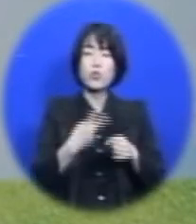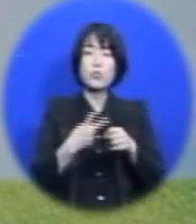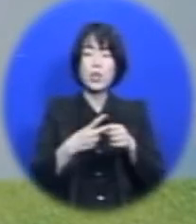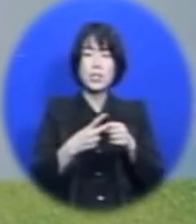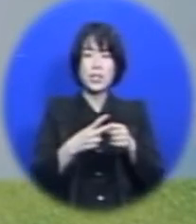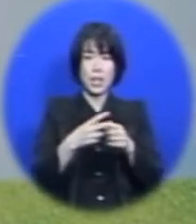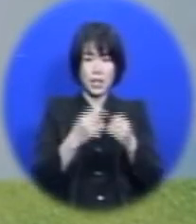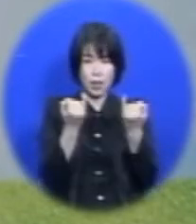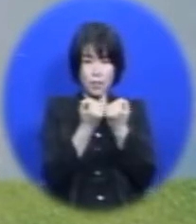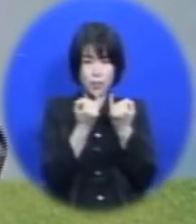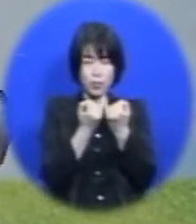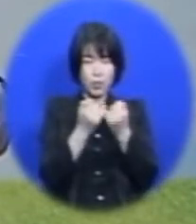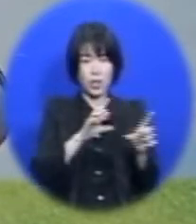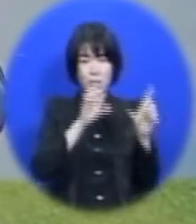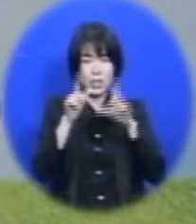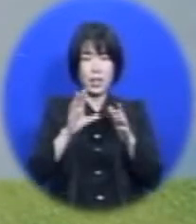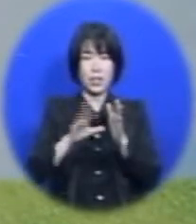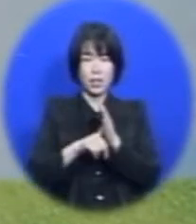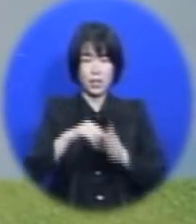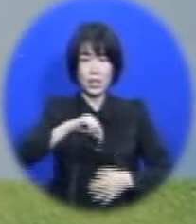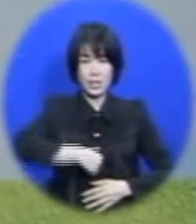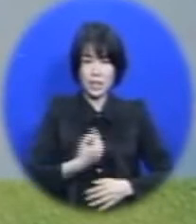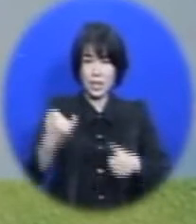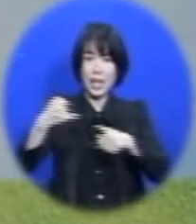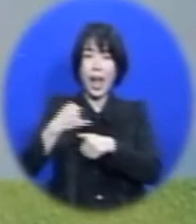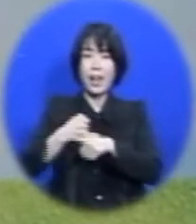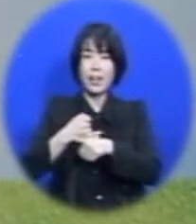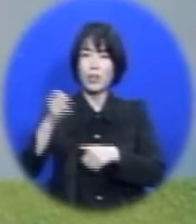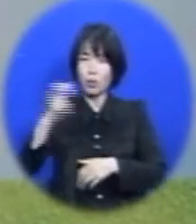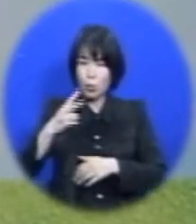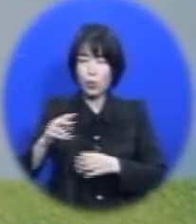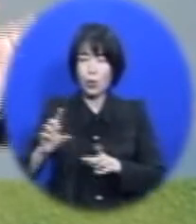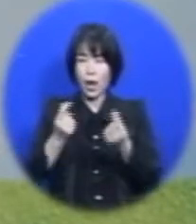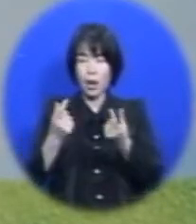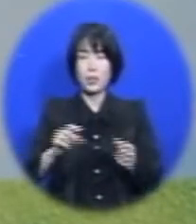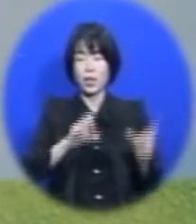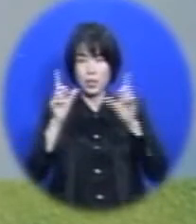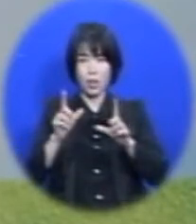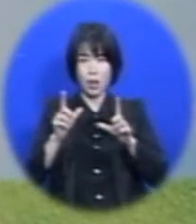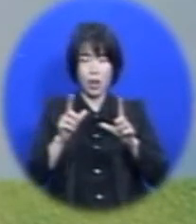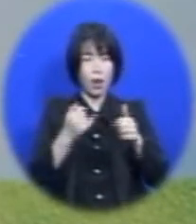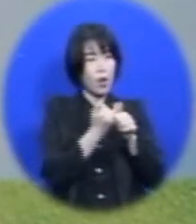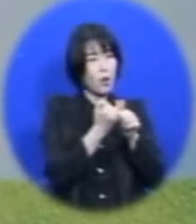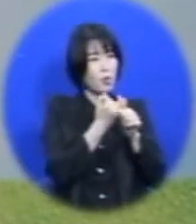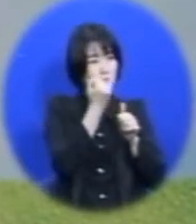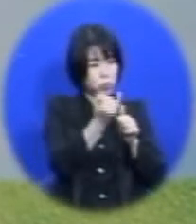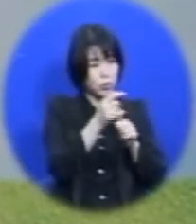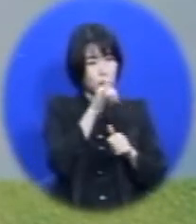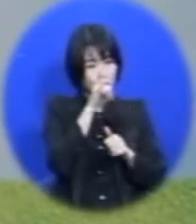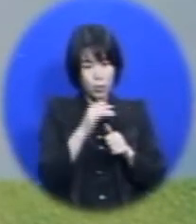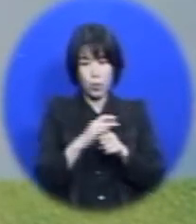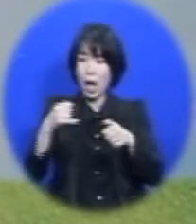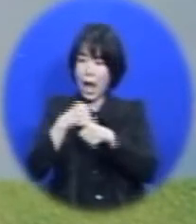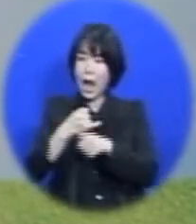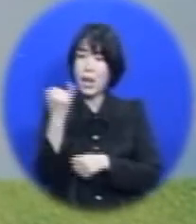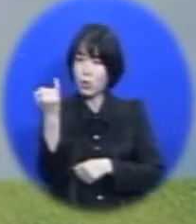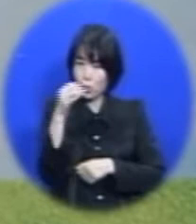때는 자기 애인도 같이 살았어요. 집에서 그 부인도 있는데 자기 애인도